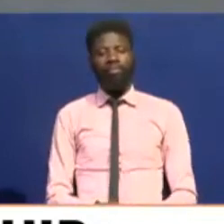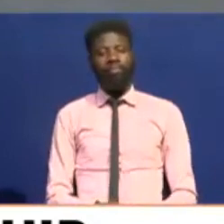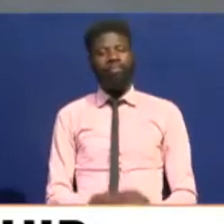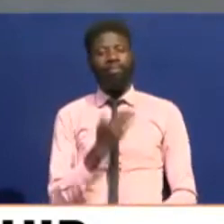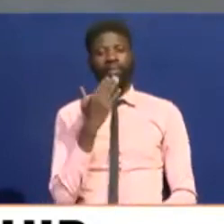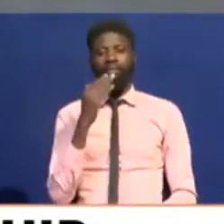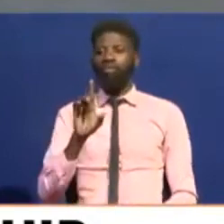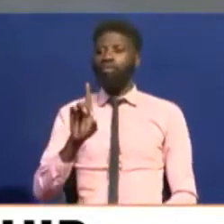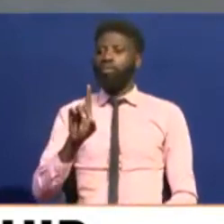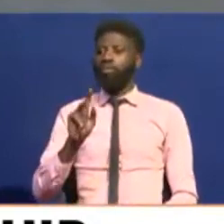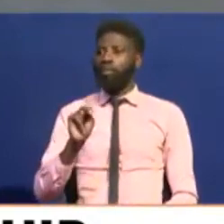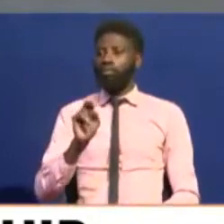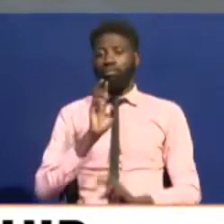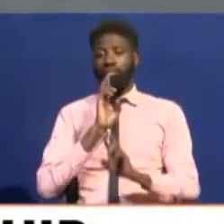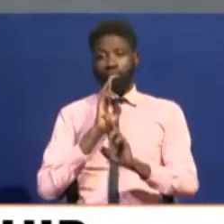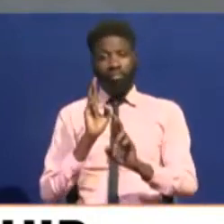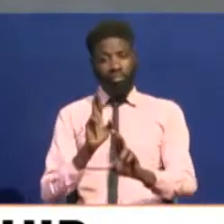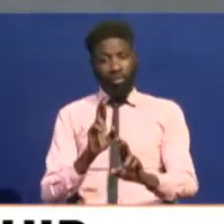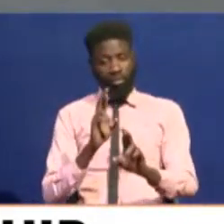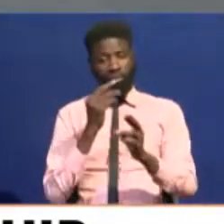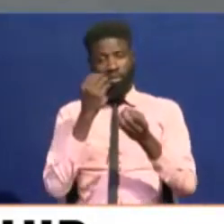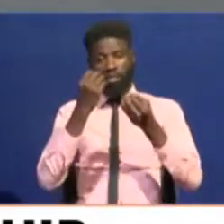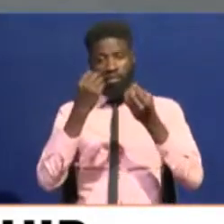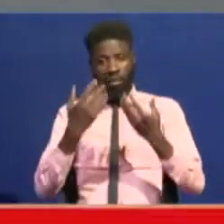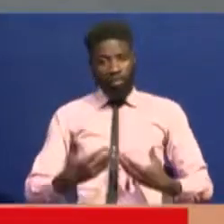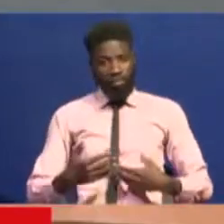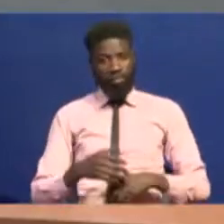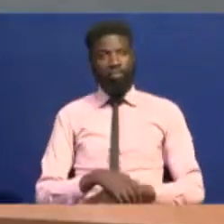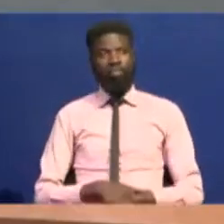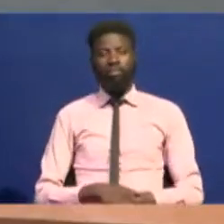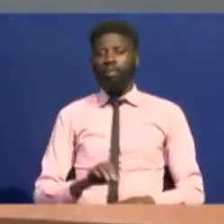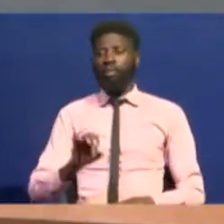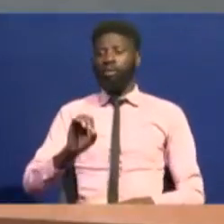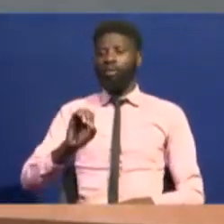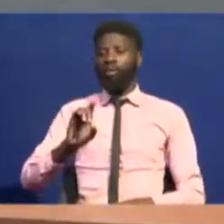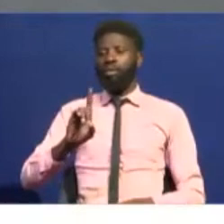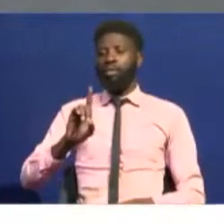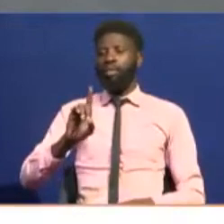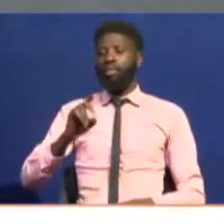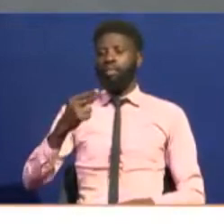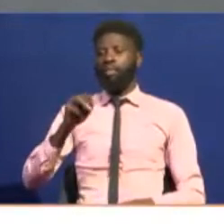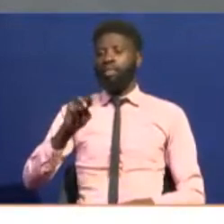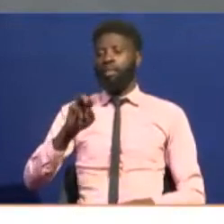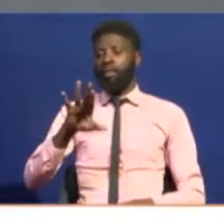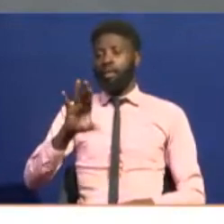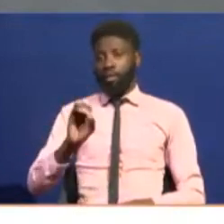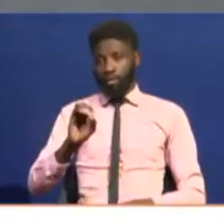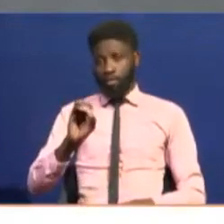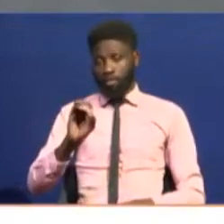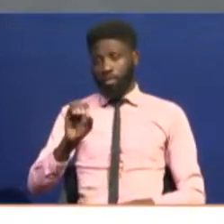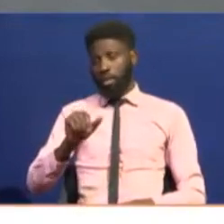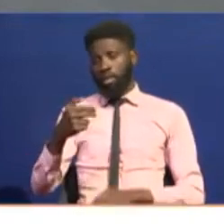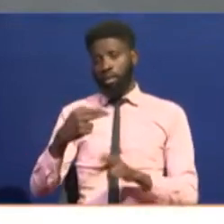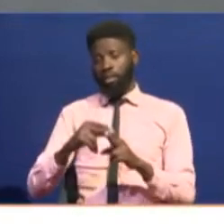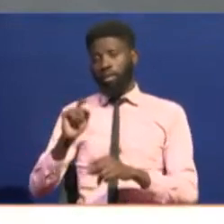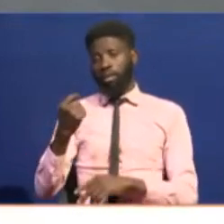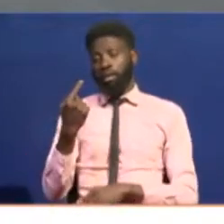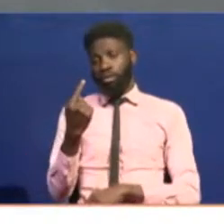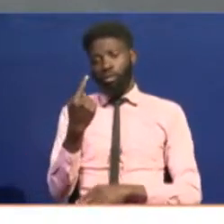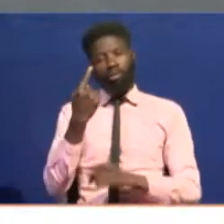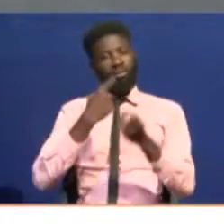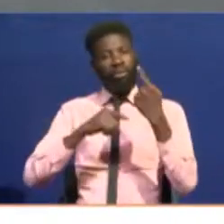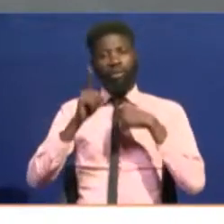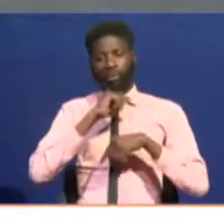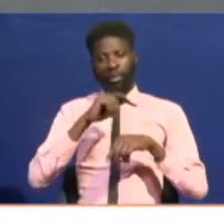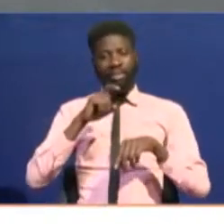And thank you, Dan Mwenda, for that report. Elsewhere, Crispin Odhiambo, alias Kenya One, emerged victorious in the Nairobi Casino Checkers